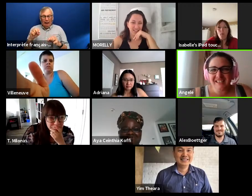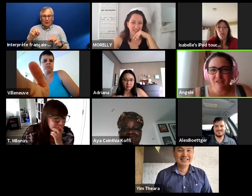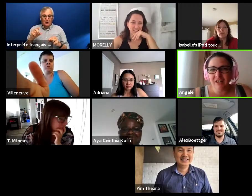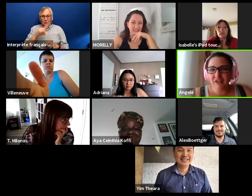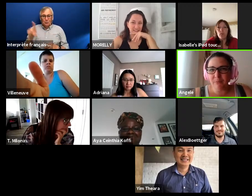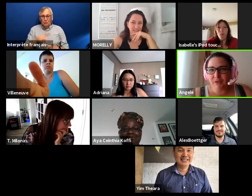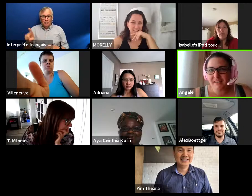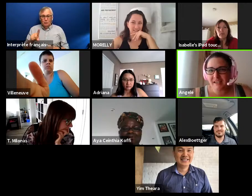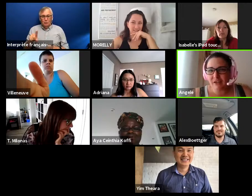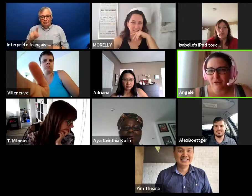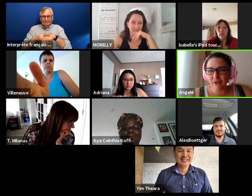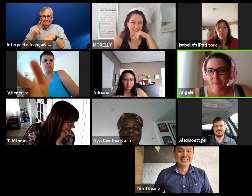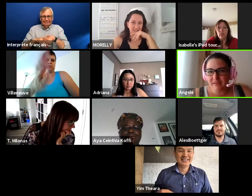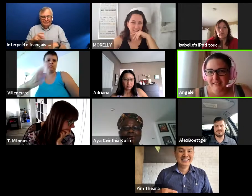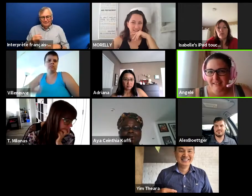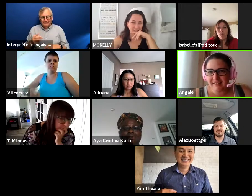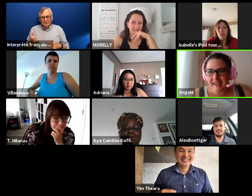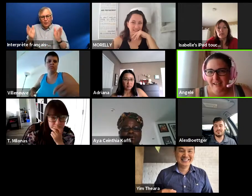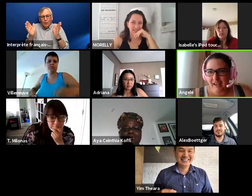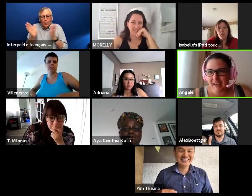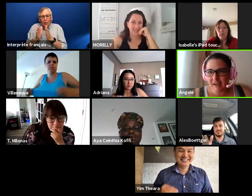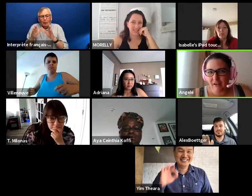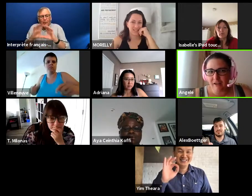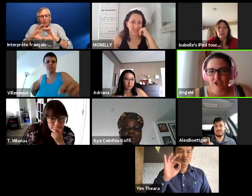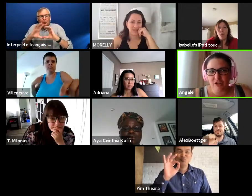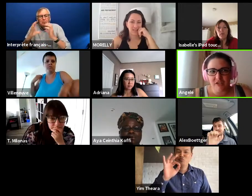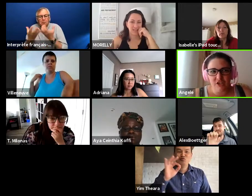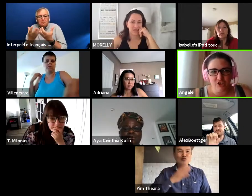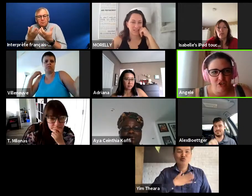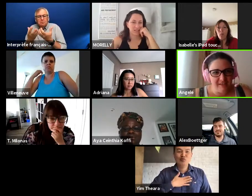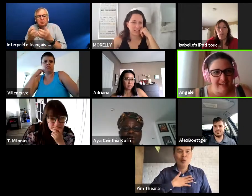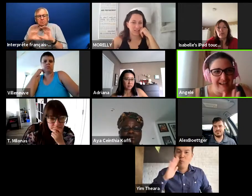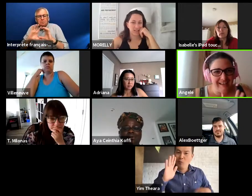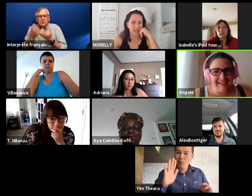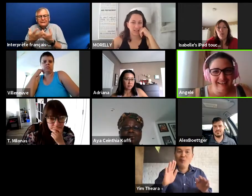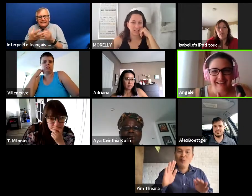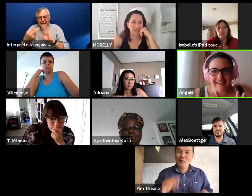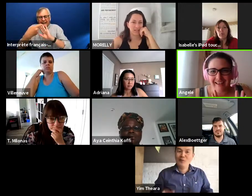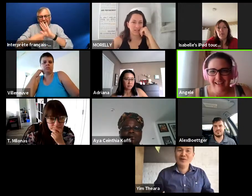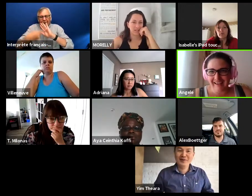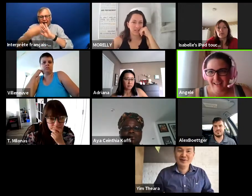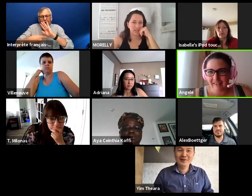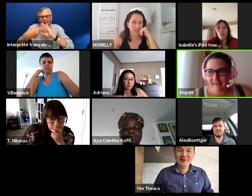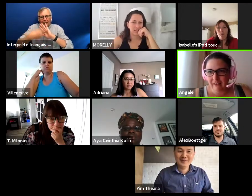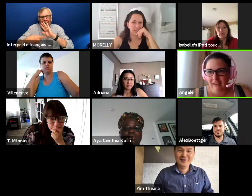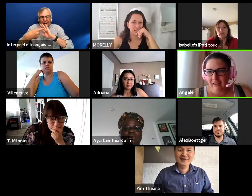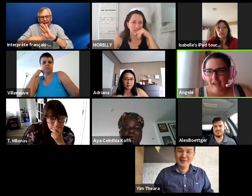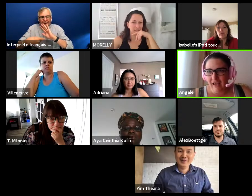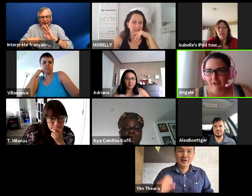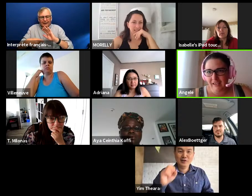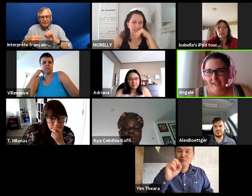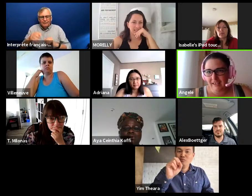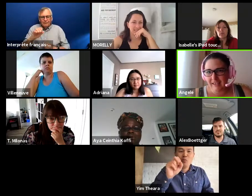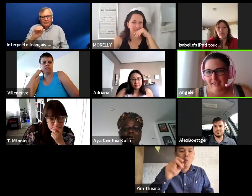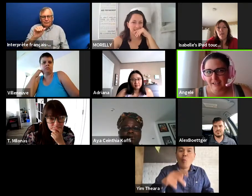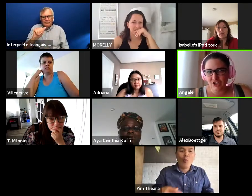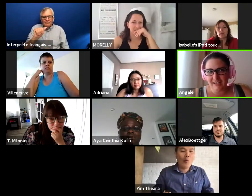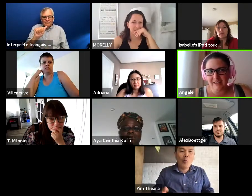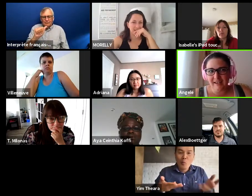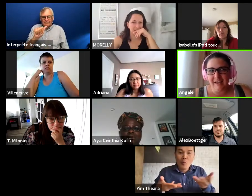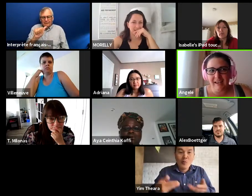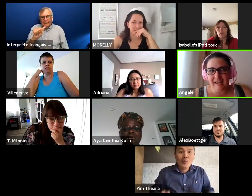ma question dans notre petit groupe, c'était, corrigez-moi, c'est Adriana et Ariane avec